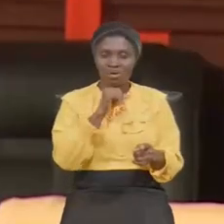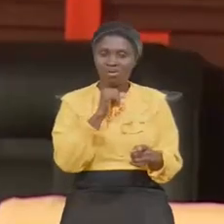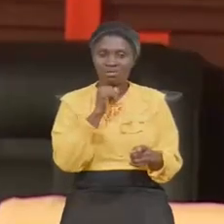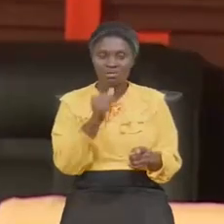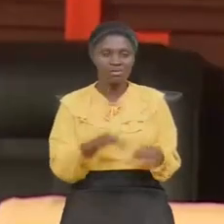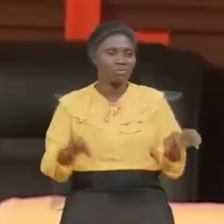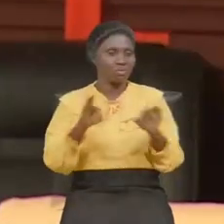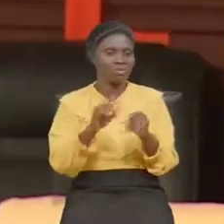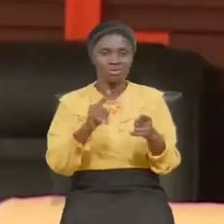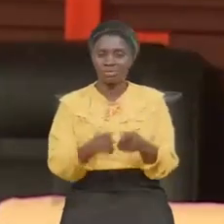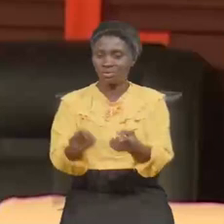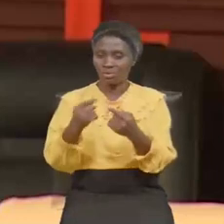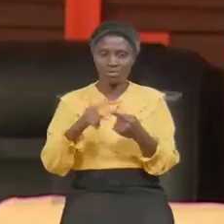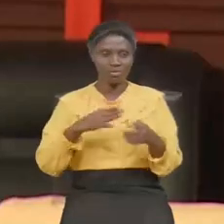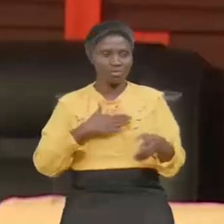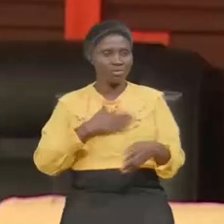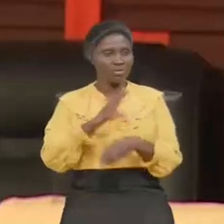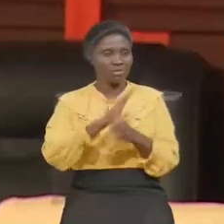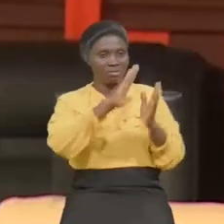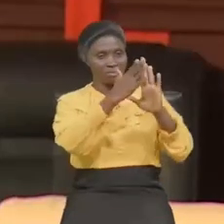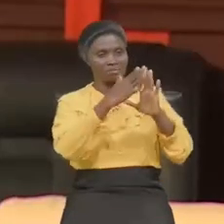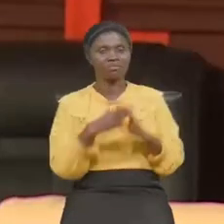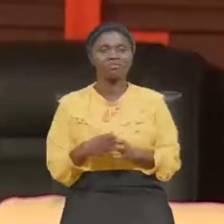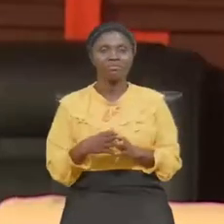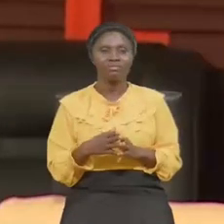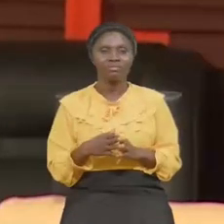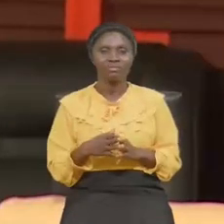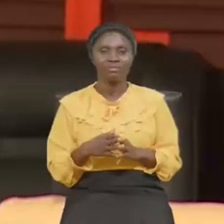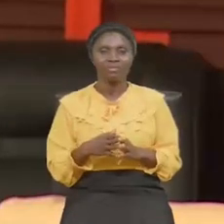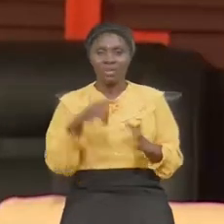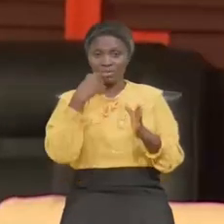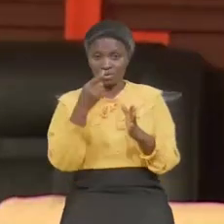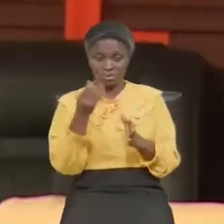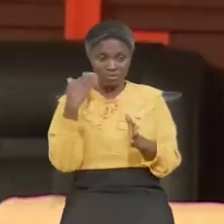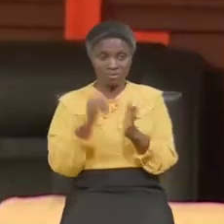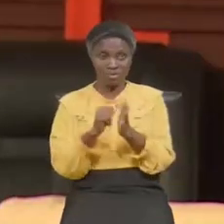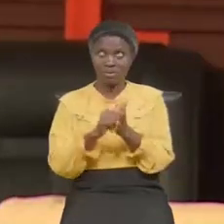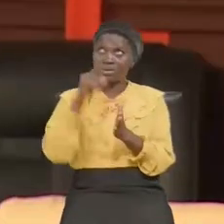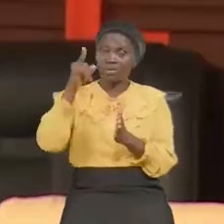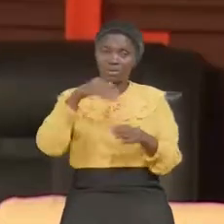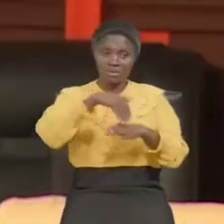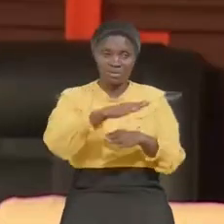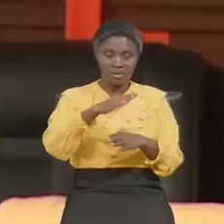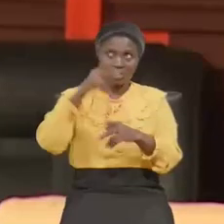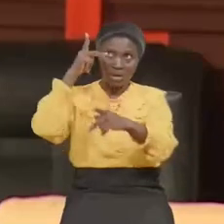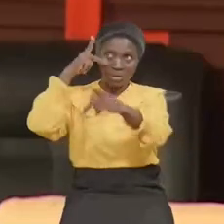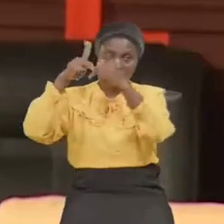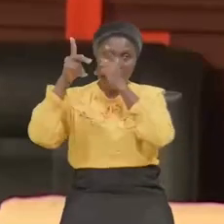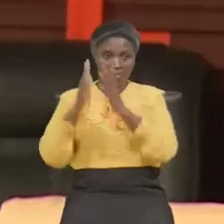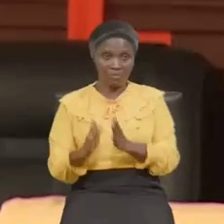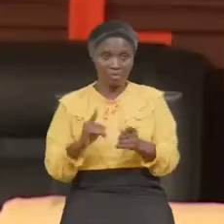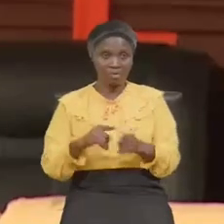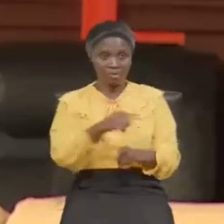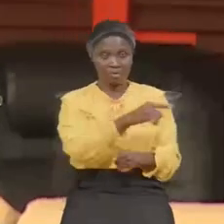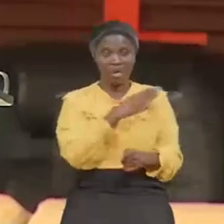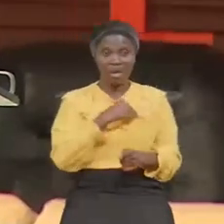de venir à ma présence. Et il a envoyé des pasteurs, des prophètes vers eux. Et ces prophètes ont